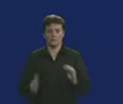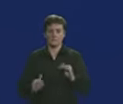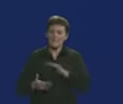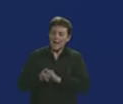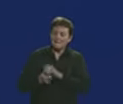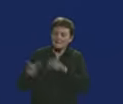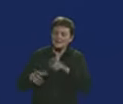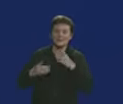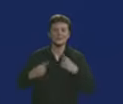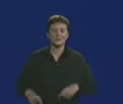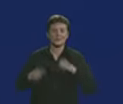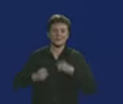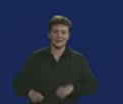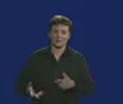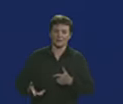amis parlementaires